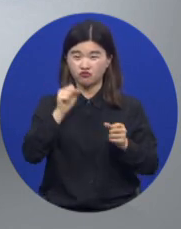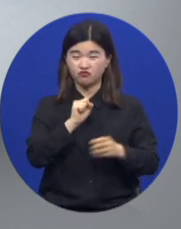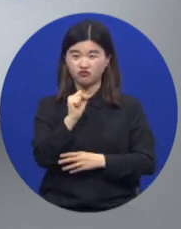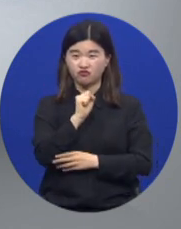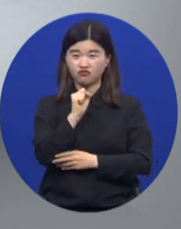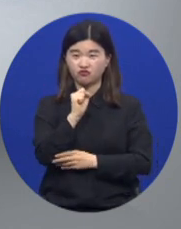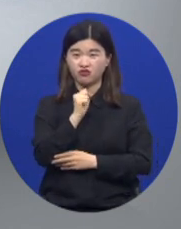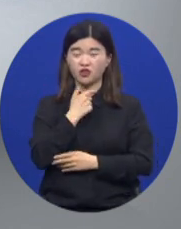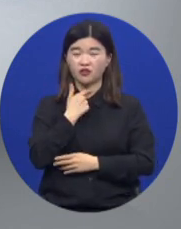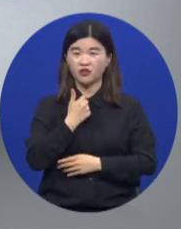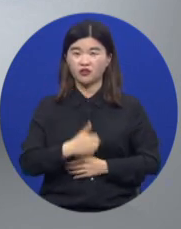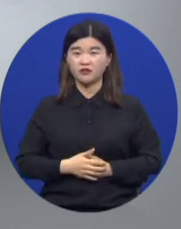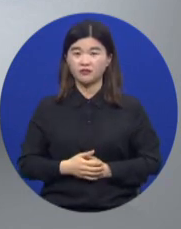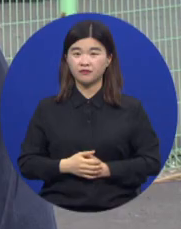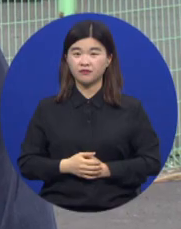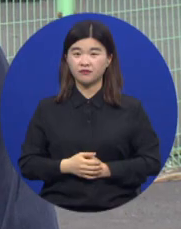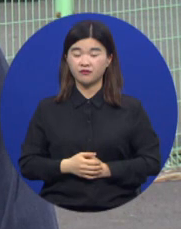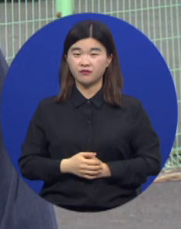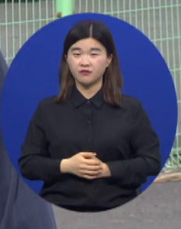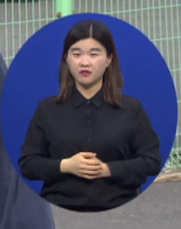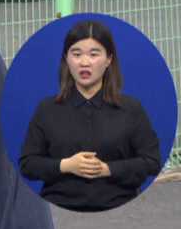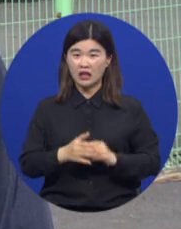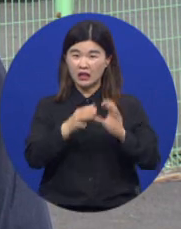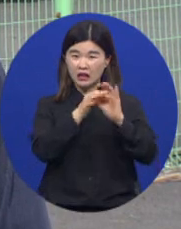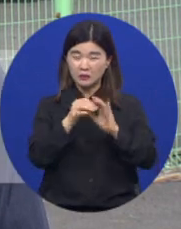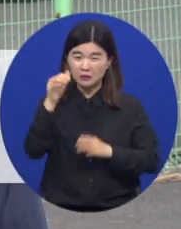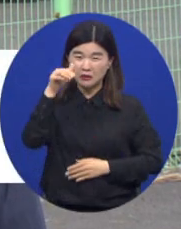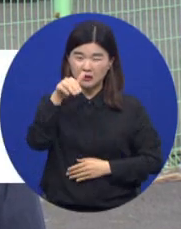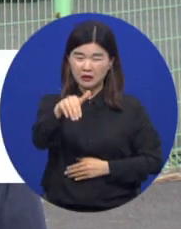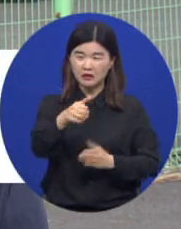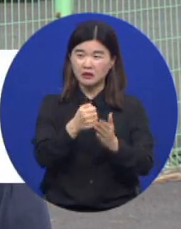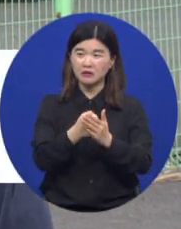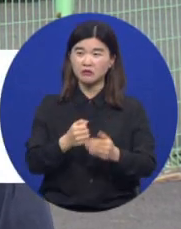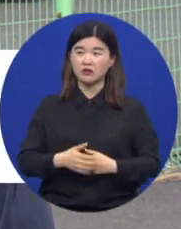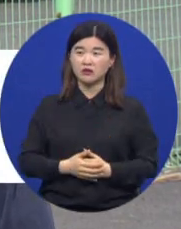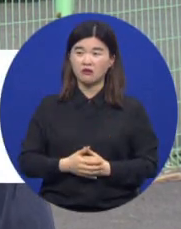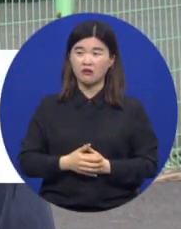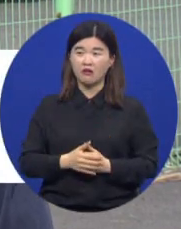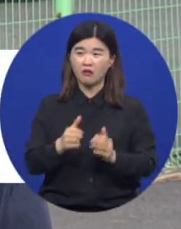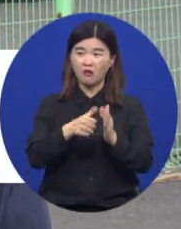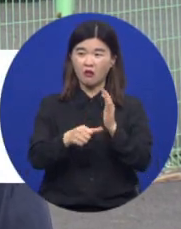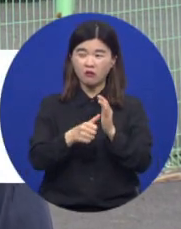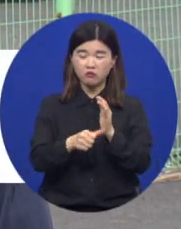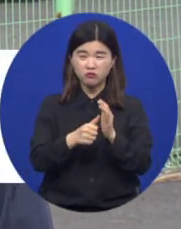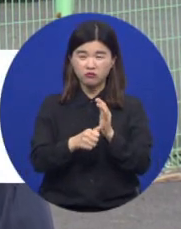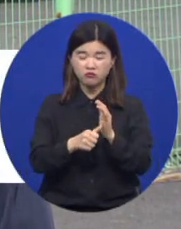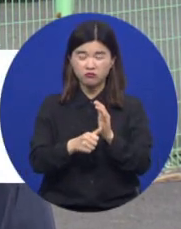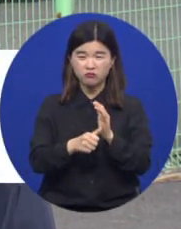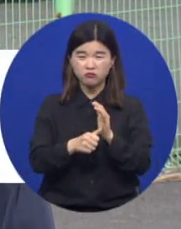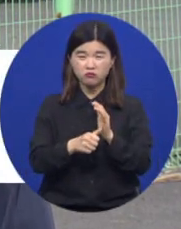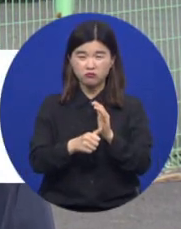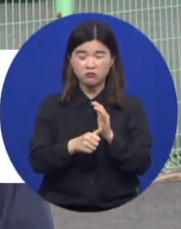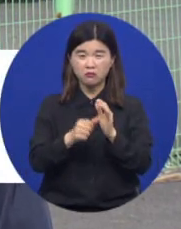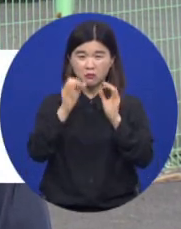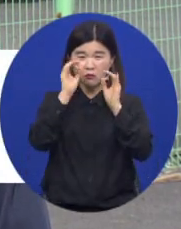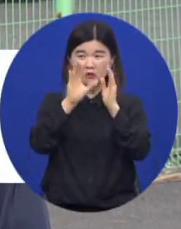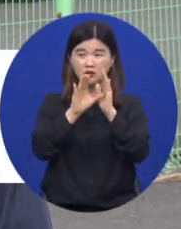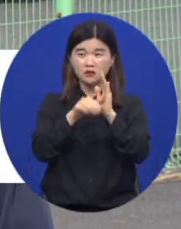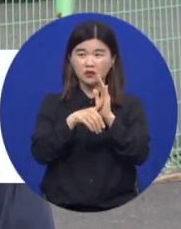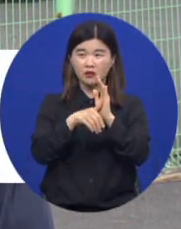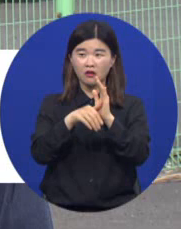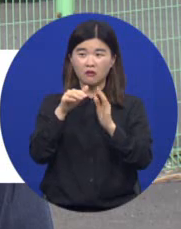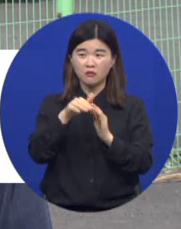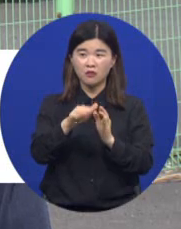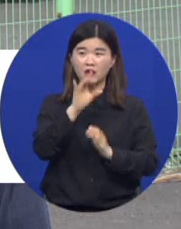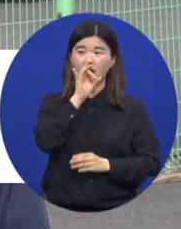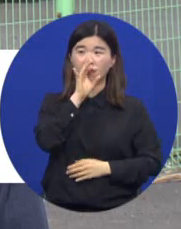도로로 운행했습니다. 계속 내리막길이다 보니 이 화물차가 짐 싣고 내려오다 보면은 브레이크가